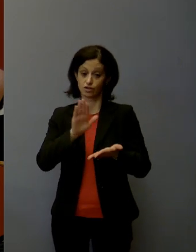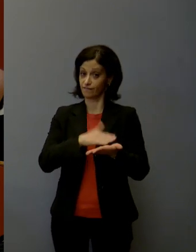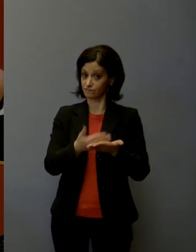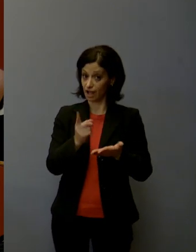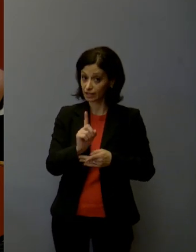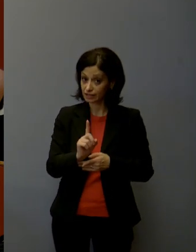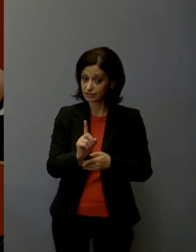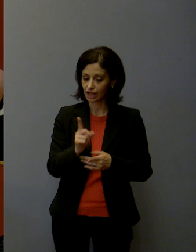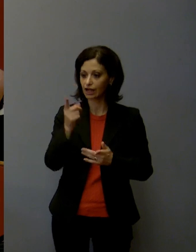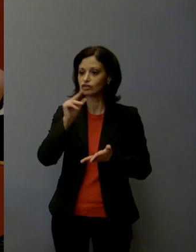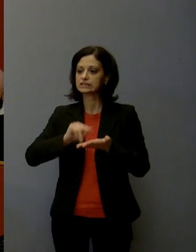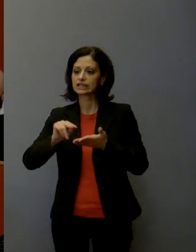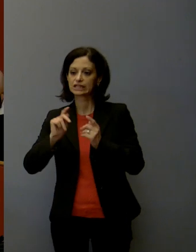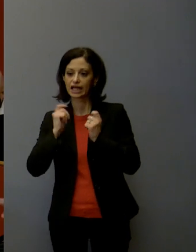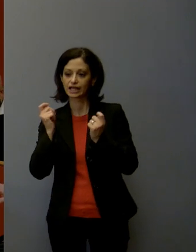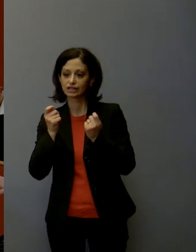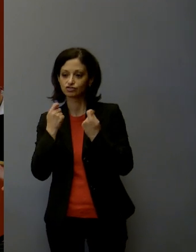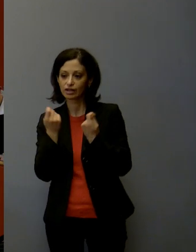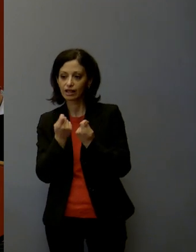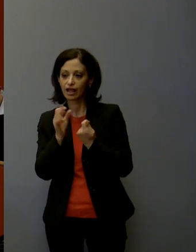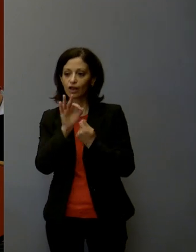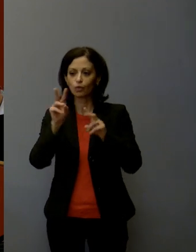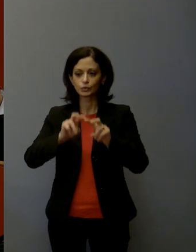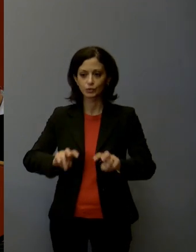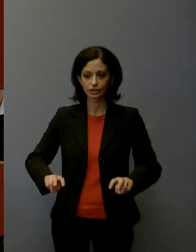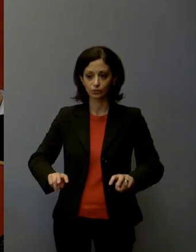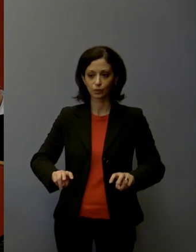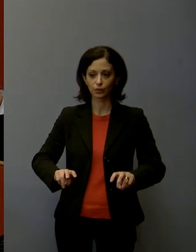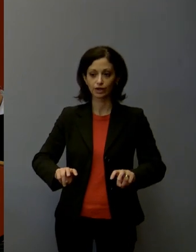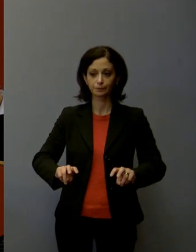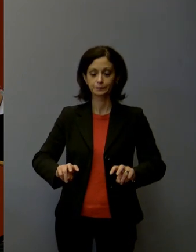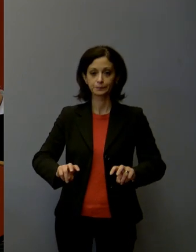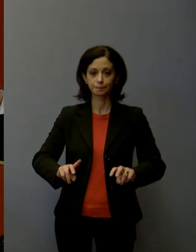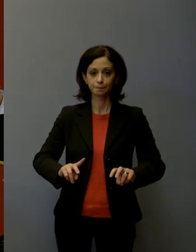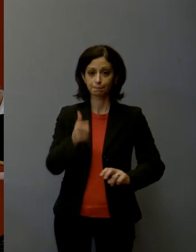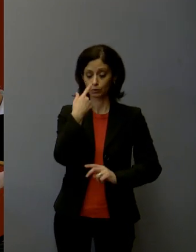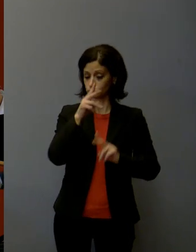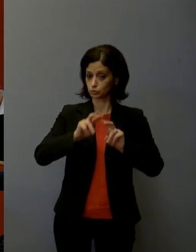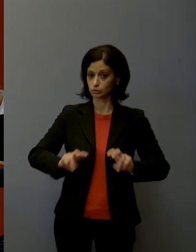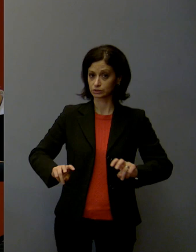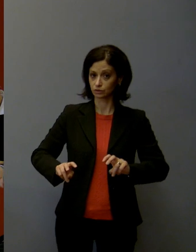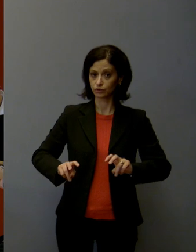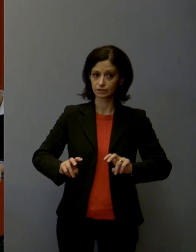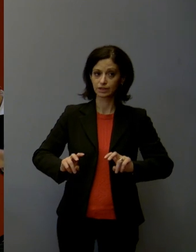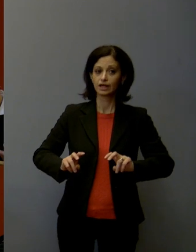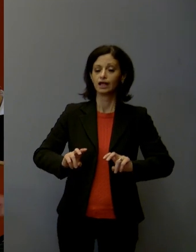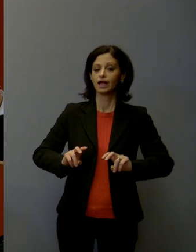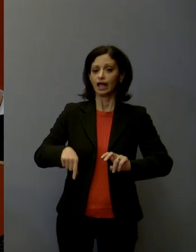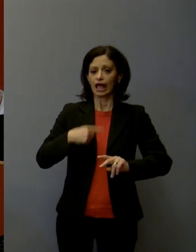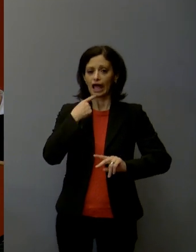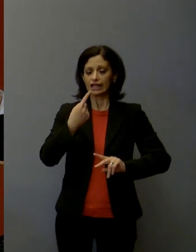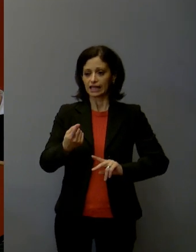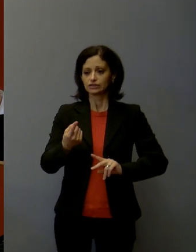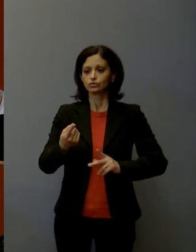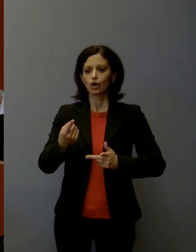lo fa probabilmente il segretario regionale lo scrutatore lo scrutatore lo scrutatore ha detto che